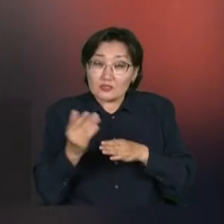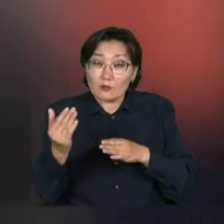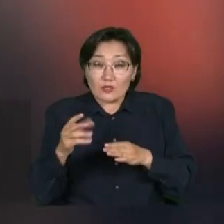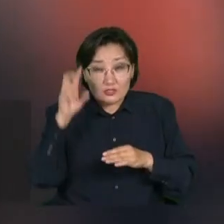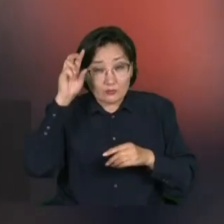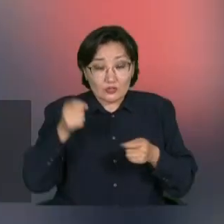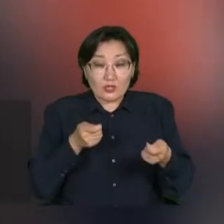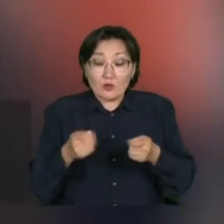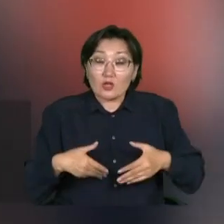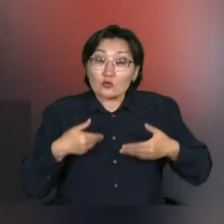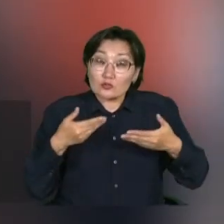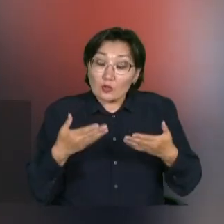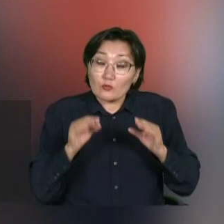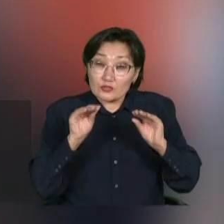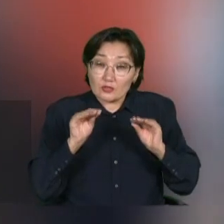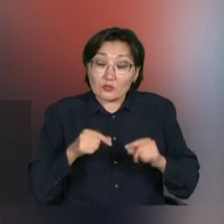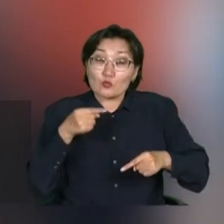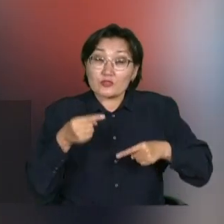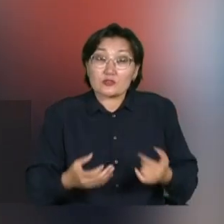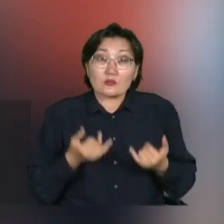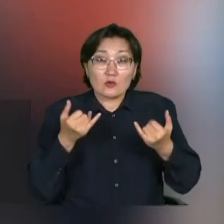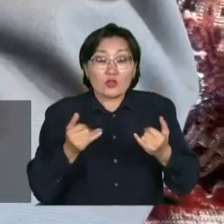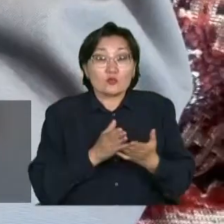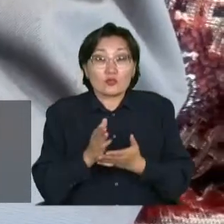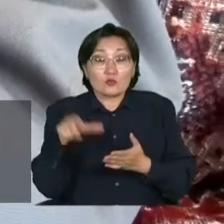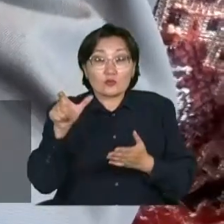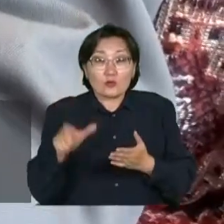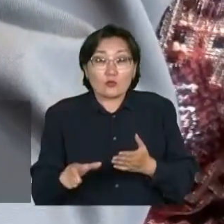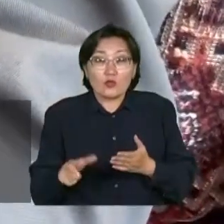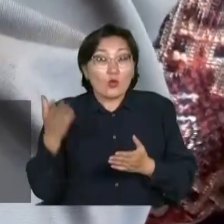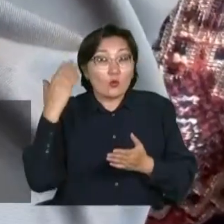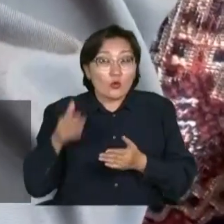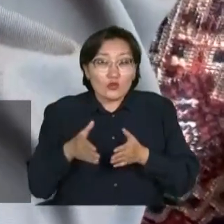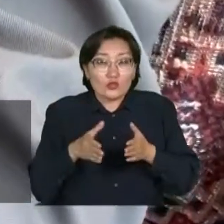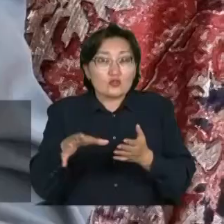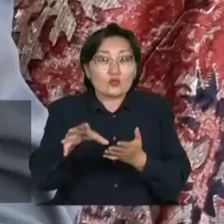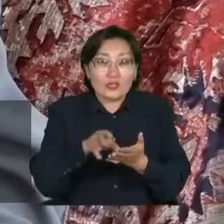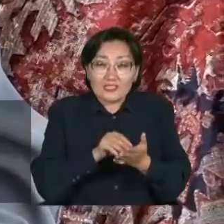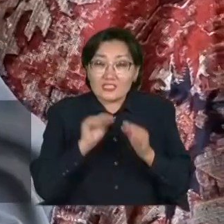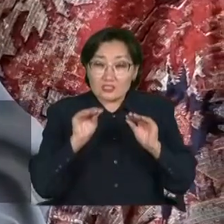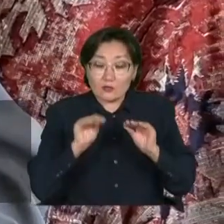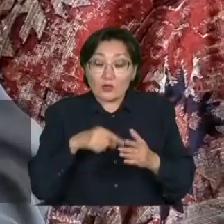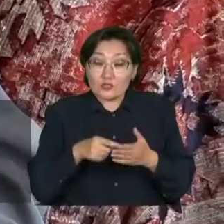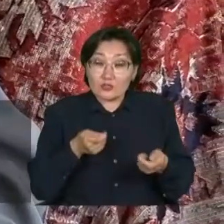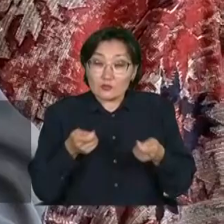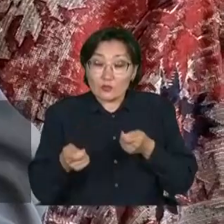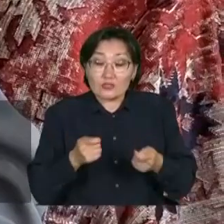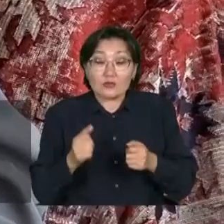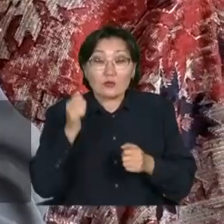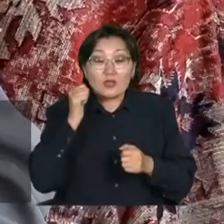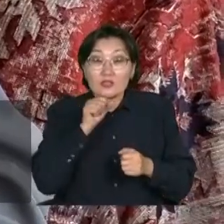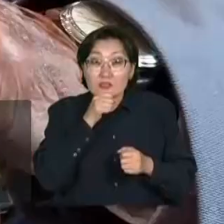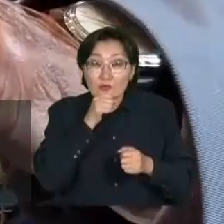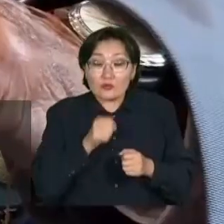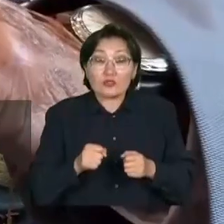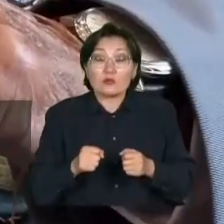мемлекет басшысының құттықтауында өскелең ұрпақ үшін ардагердің жүріп өткен жолы өнеге екені жазылған. Шаһар басшысы да ақсақалдың абыройлы